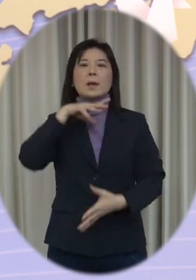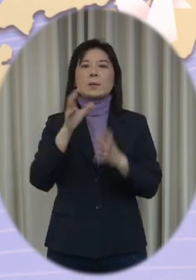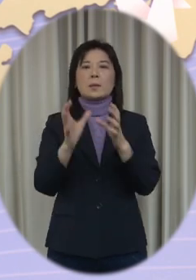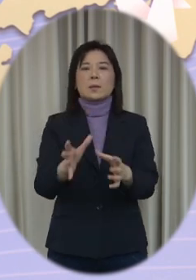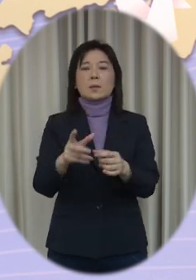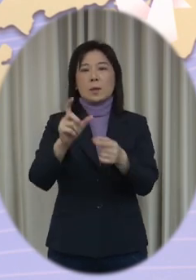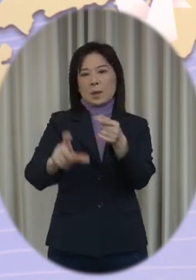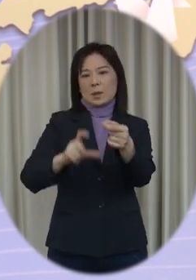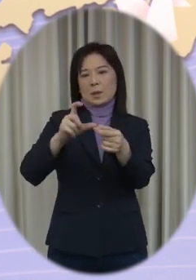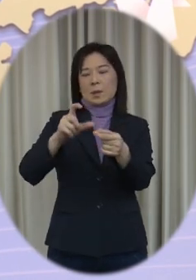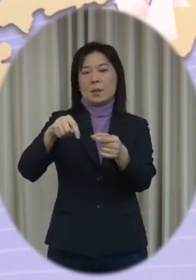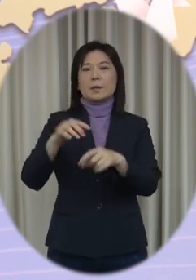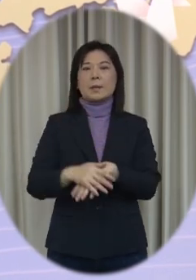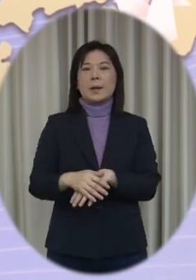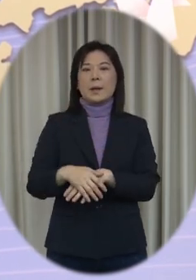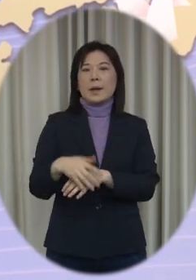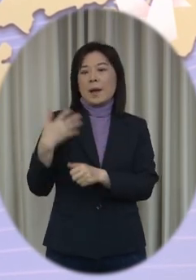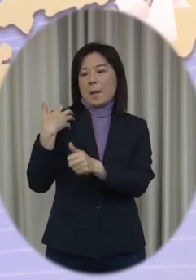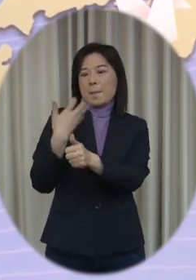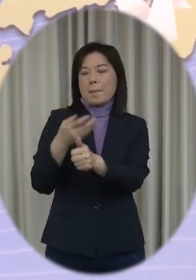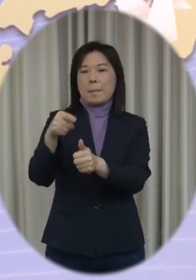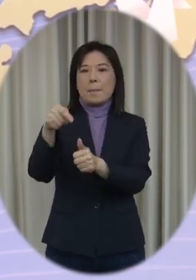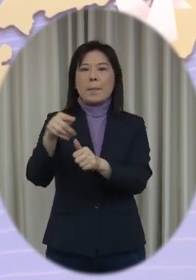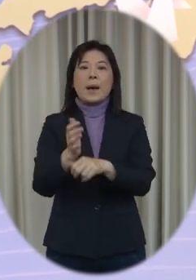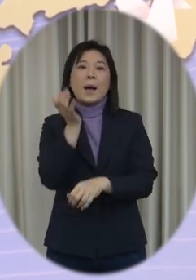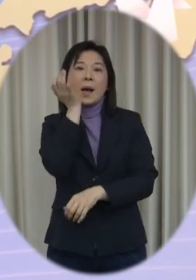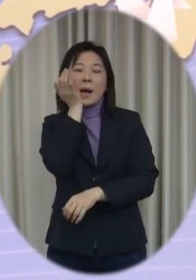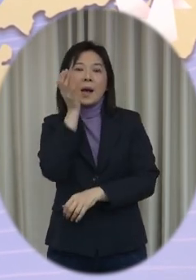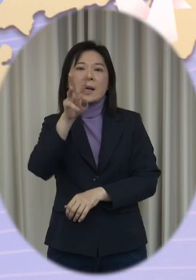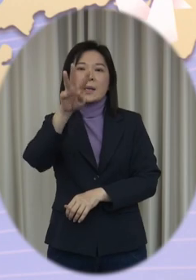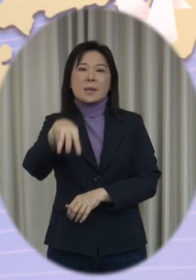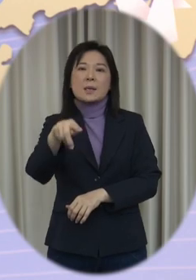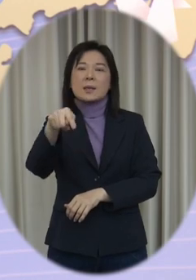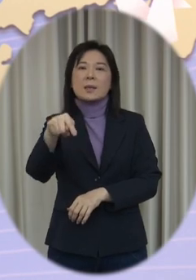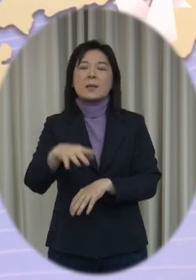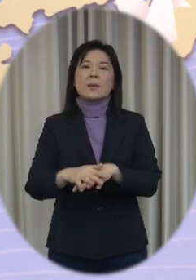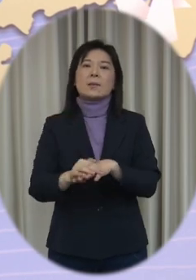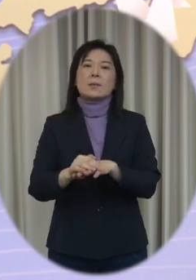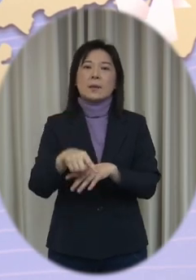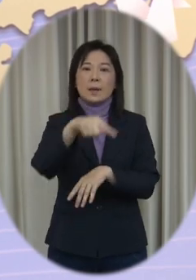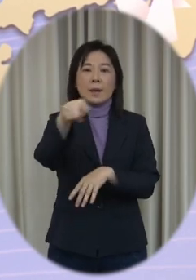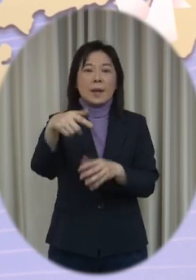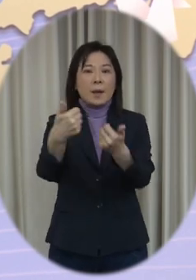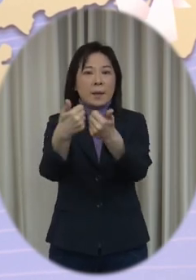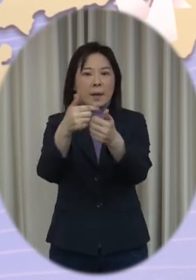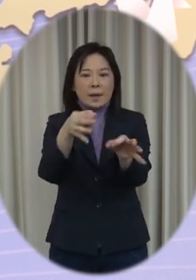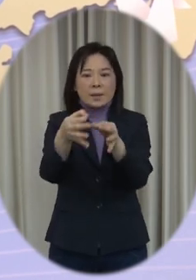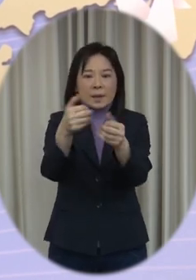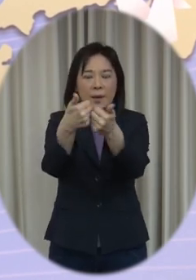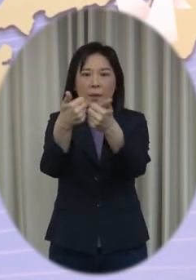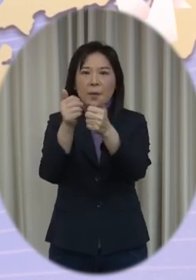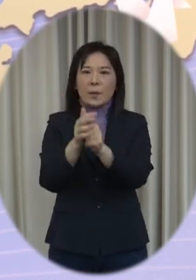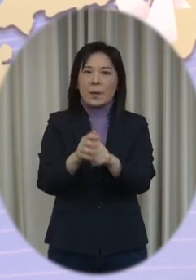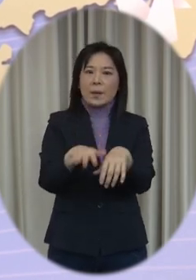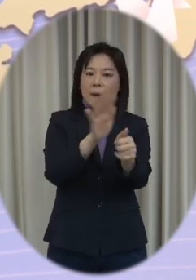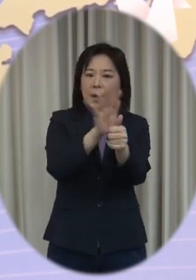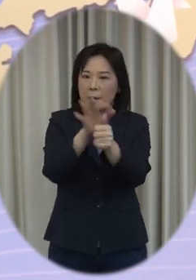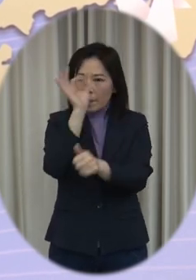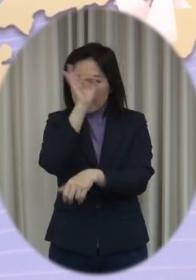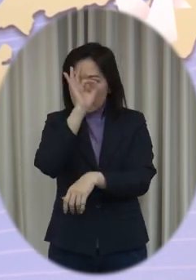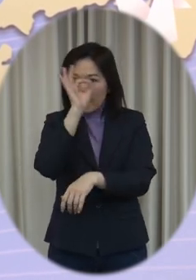以我们也委托了石川县金泽漆器商会帮我们寻找在地的漆器的厂